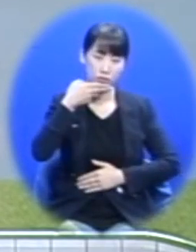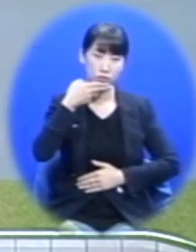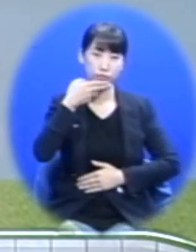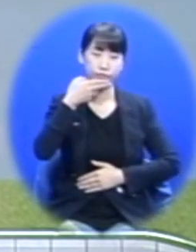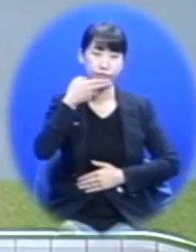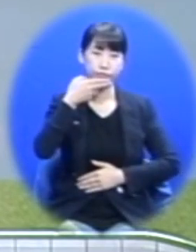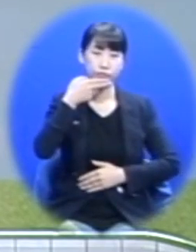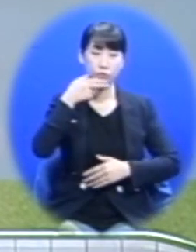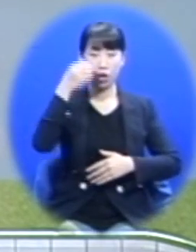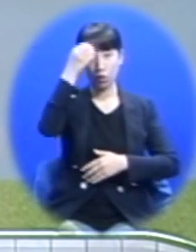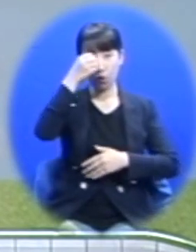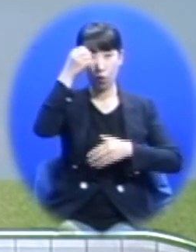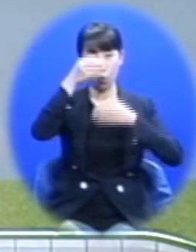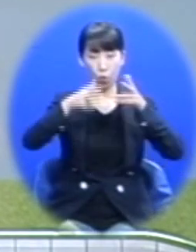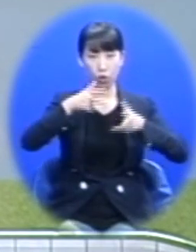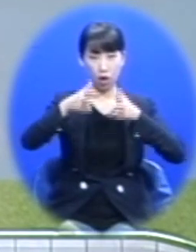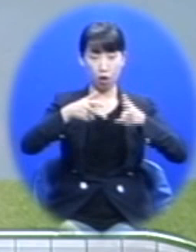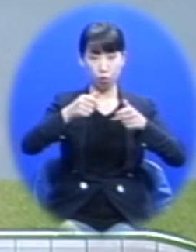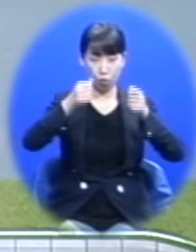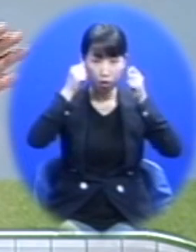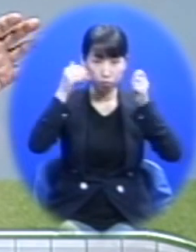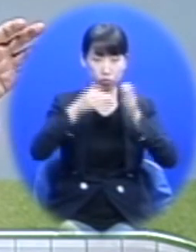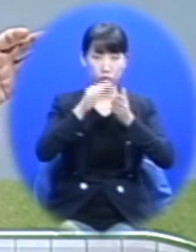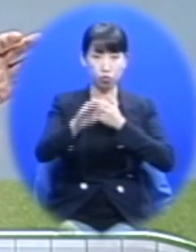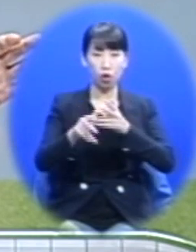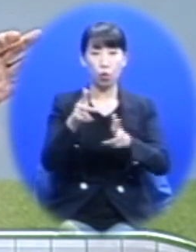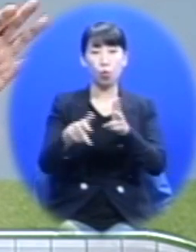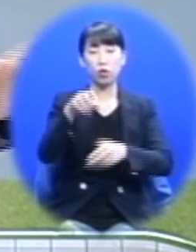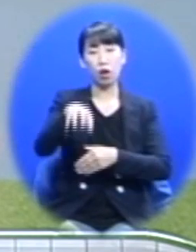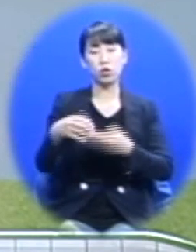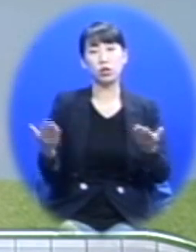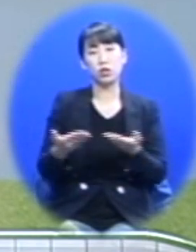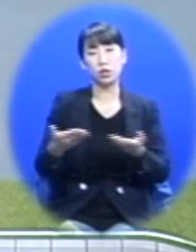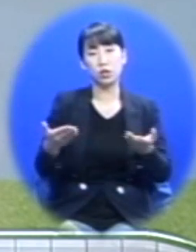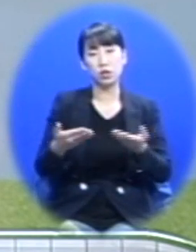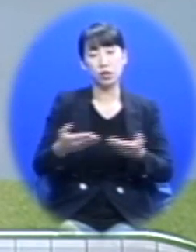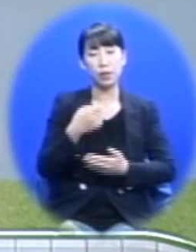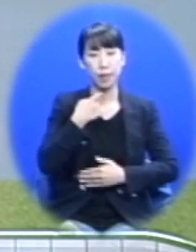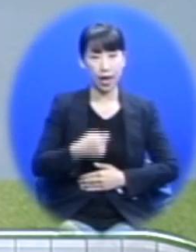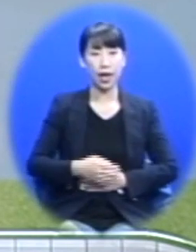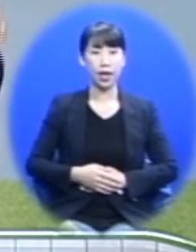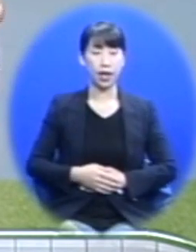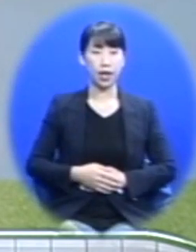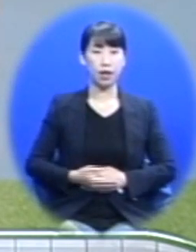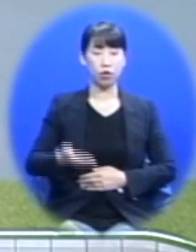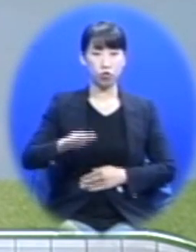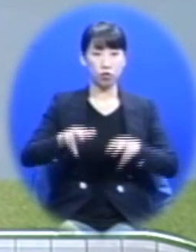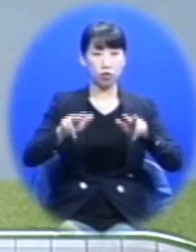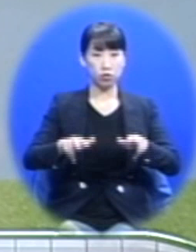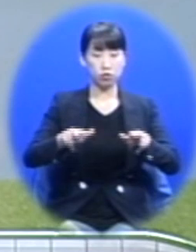그래서 그는 공고를 나오고 그리고 공장에 전기공으로 그렇게 일하던 사람이었어요. 그런데 지금